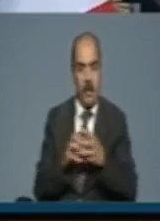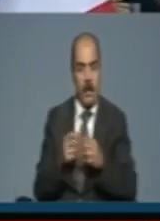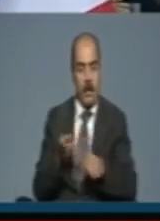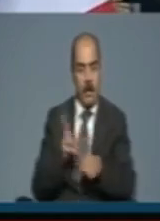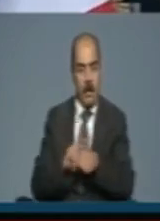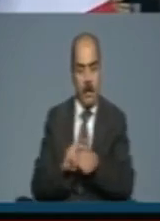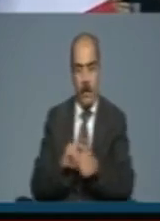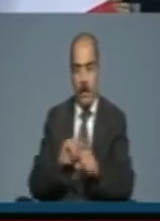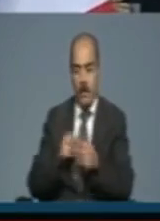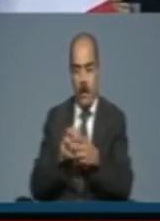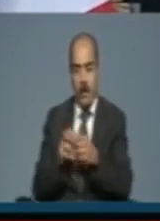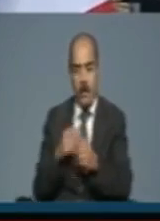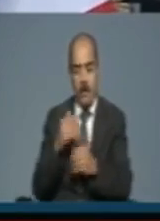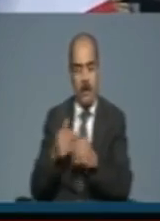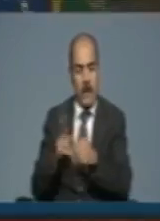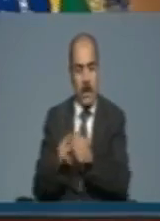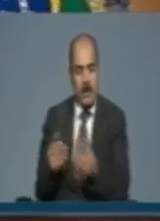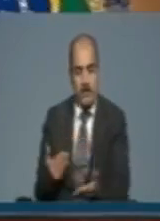ونكون مع